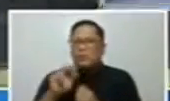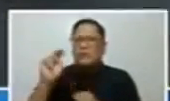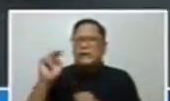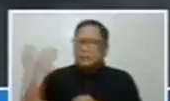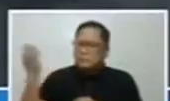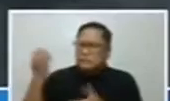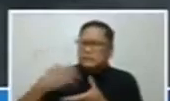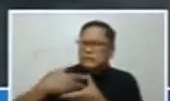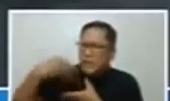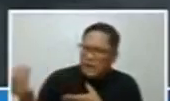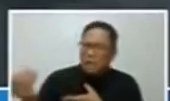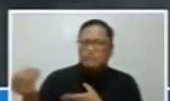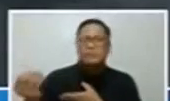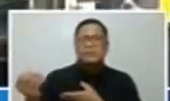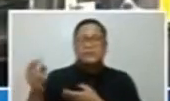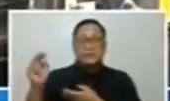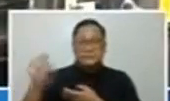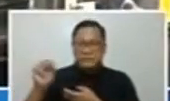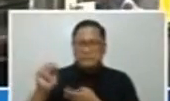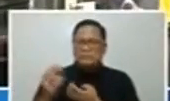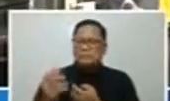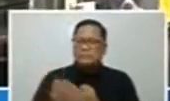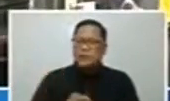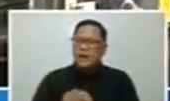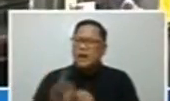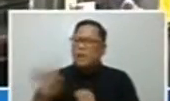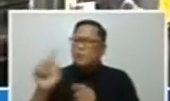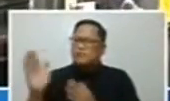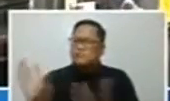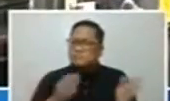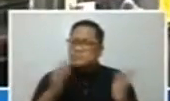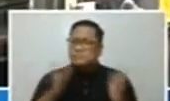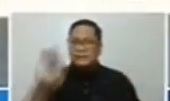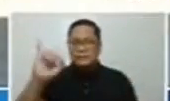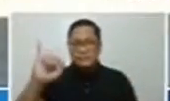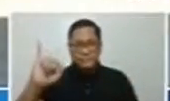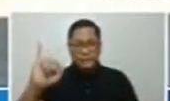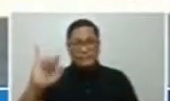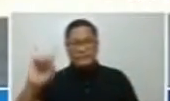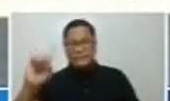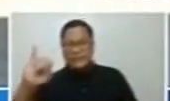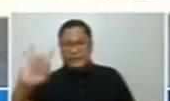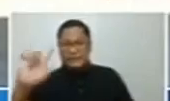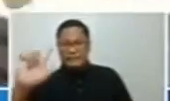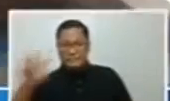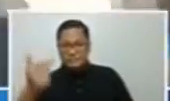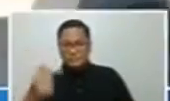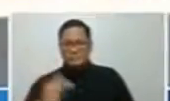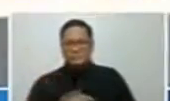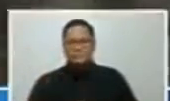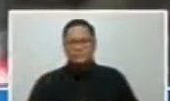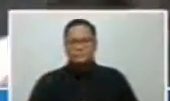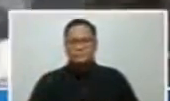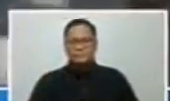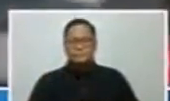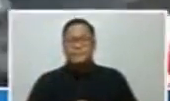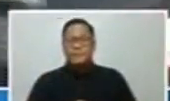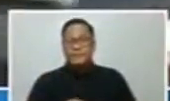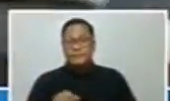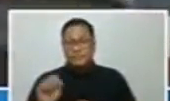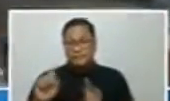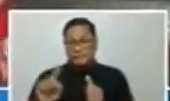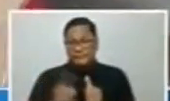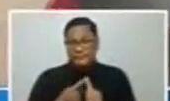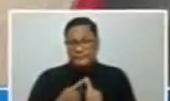utility services like water, light, telecompanies, at higit sa lahat, no, kinansel din yun sapagkat si